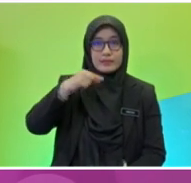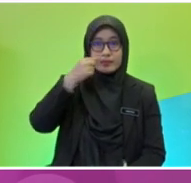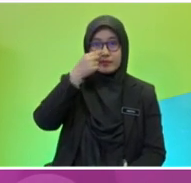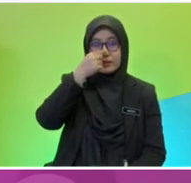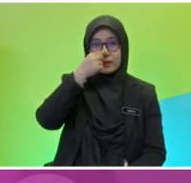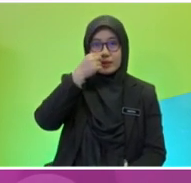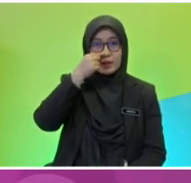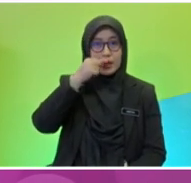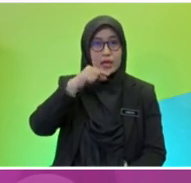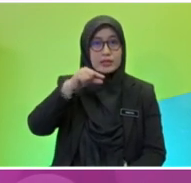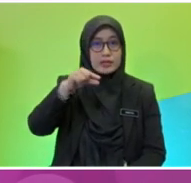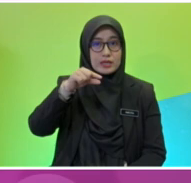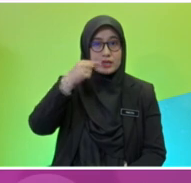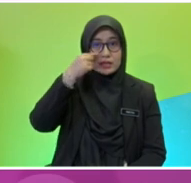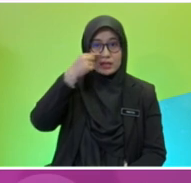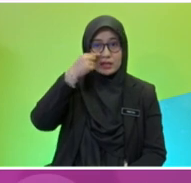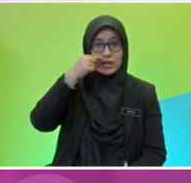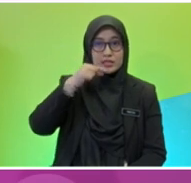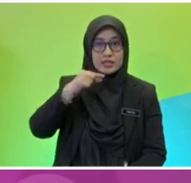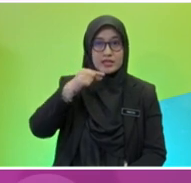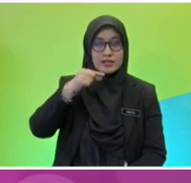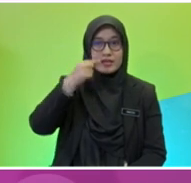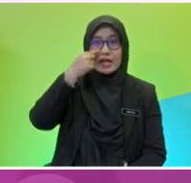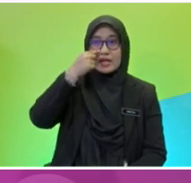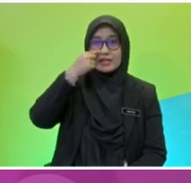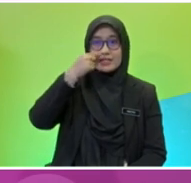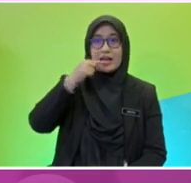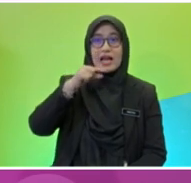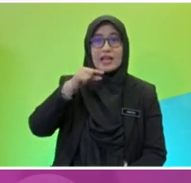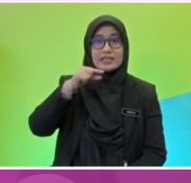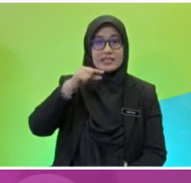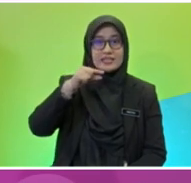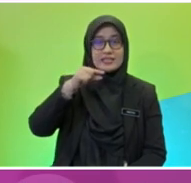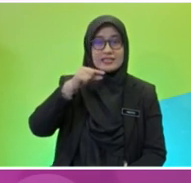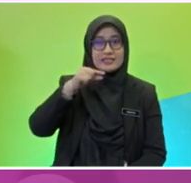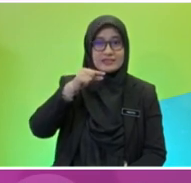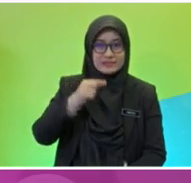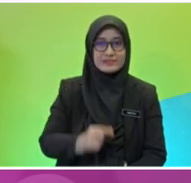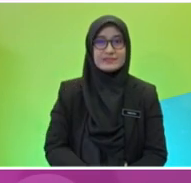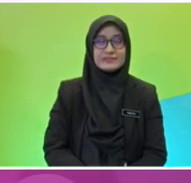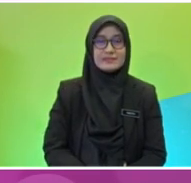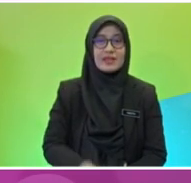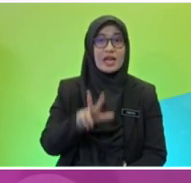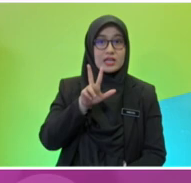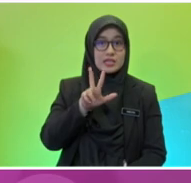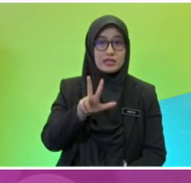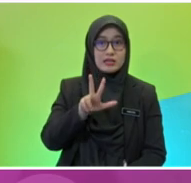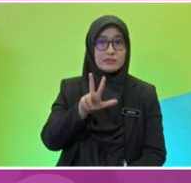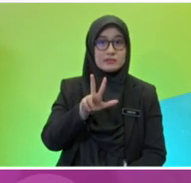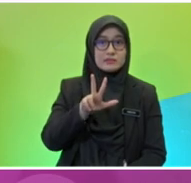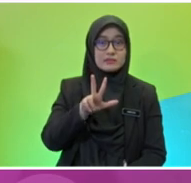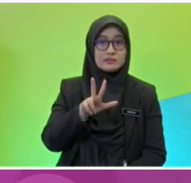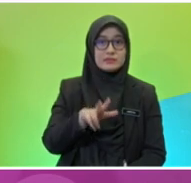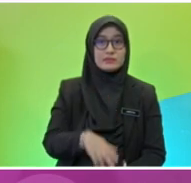gading. Putih ni kan cikgu? Ya, gading. Memberi seluruh sana. Gading. Gading. Okey, yang ketiga.